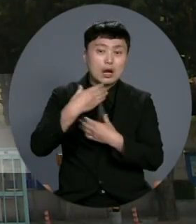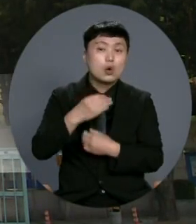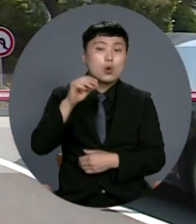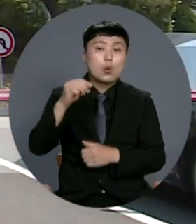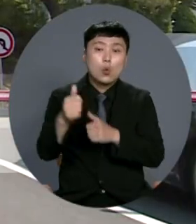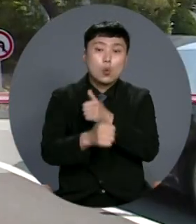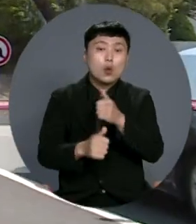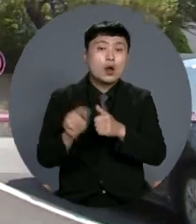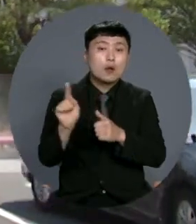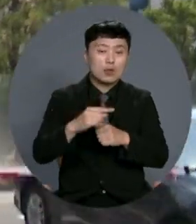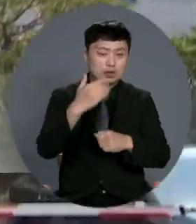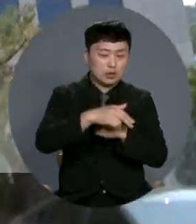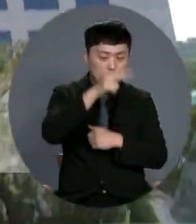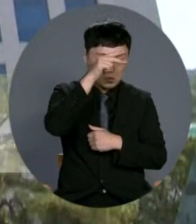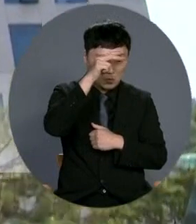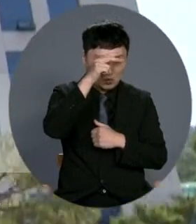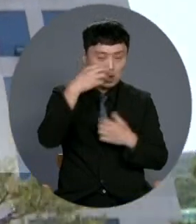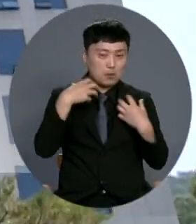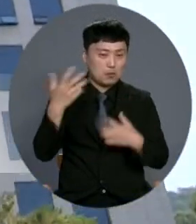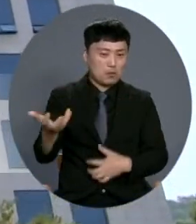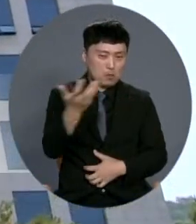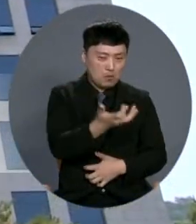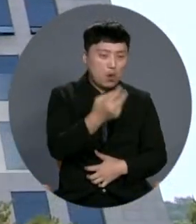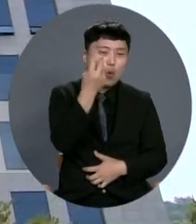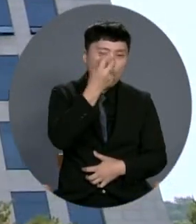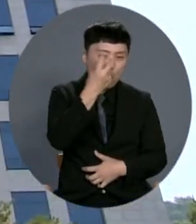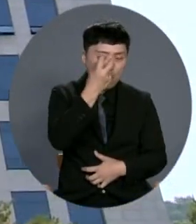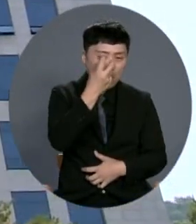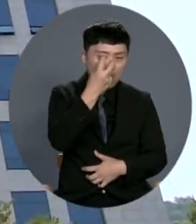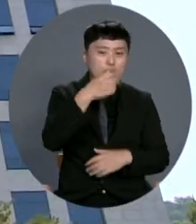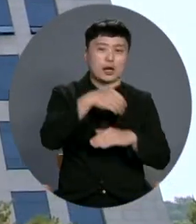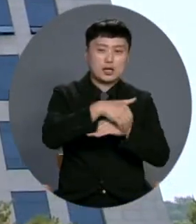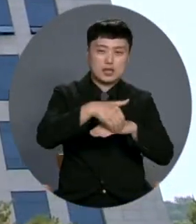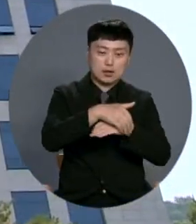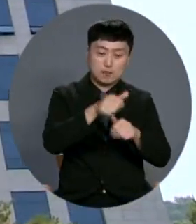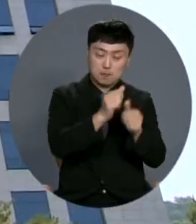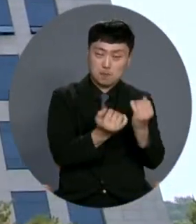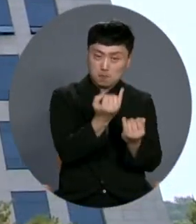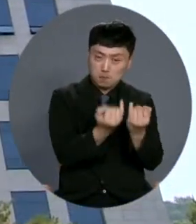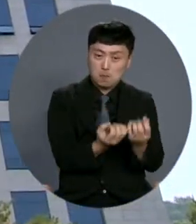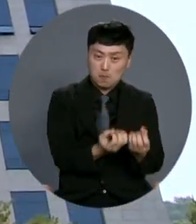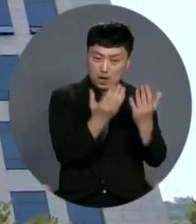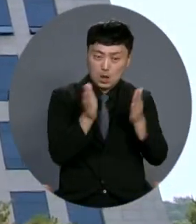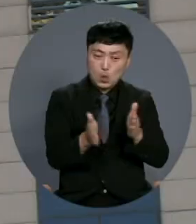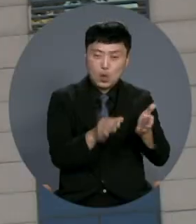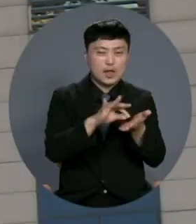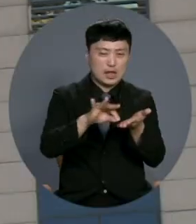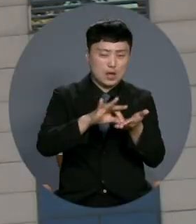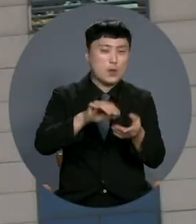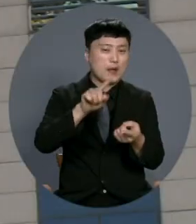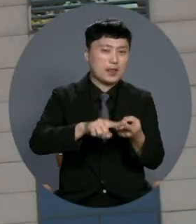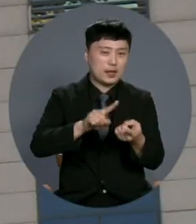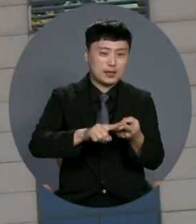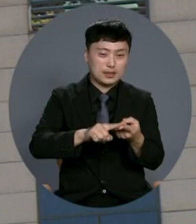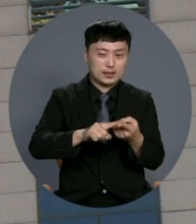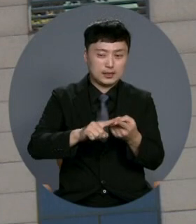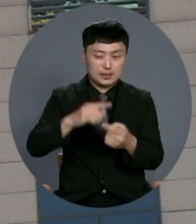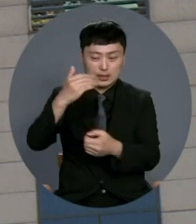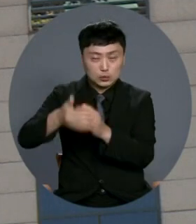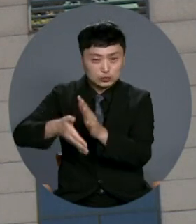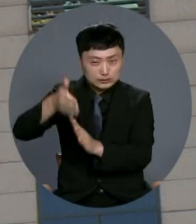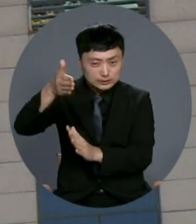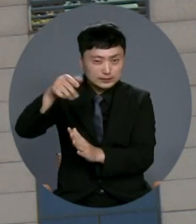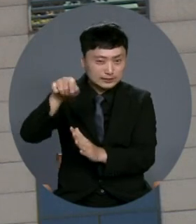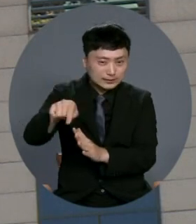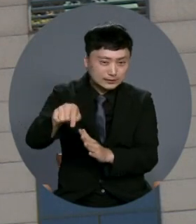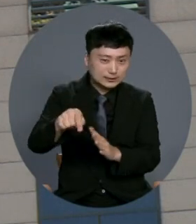날 대구경찰청으로 옮겨 감사를 이어갑니다. 역시 퀴어 축제 도로 점령을 두고 벌어진 대구시와의 충돌이